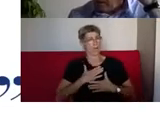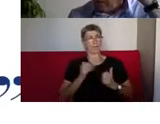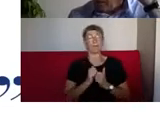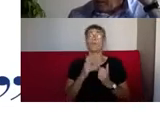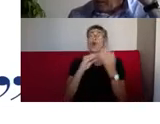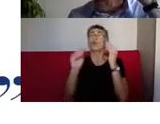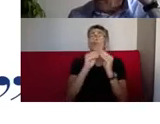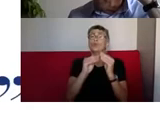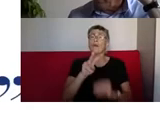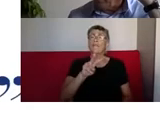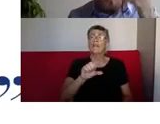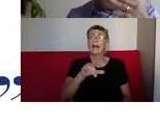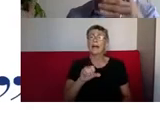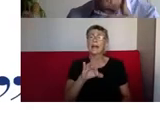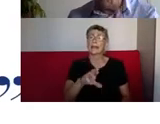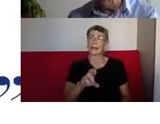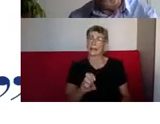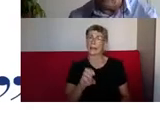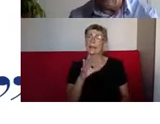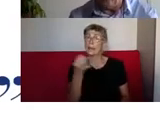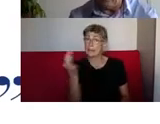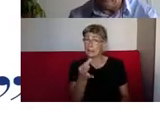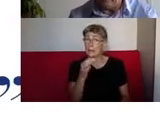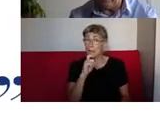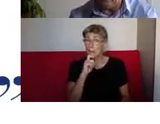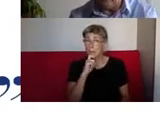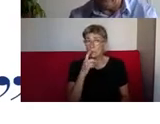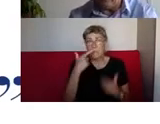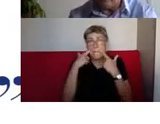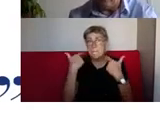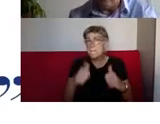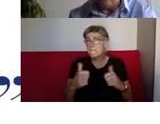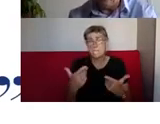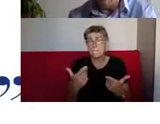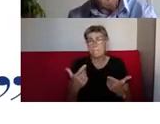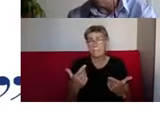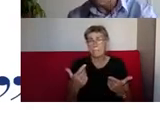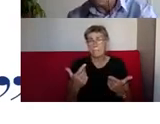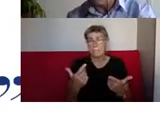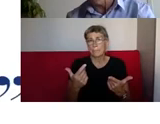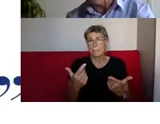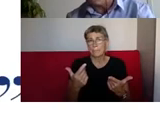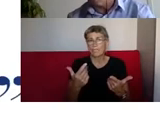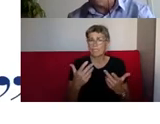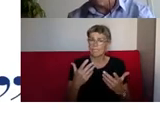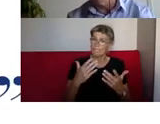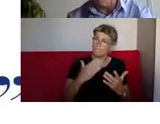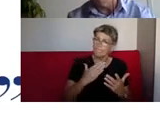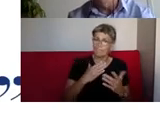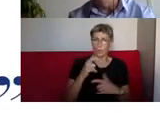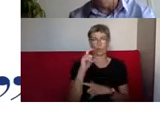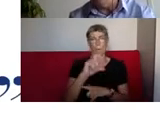on voit l'évolution et la volonté de s'intégrer, de se de se marquer par rapport à cette semaine pour